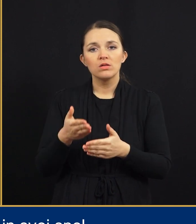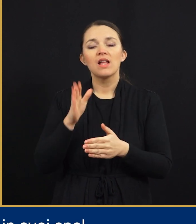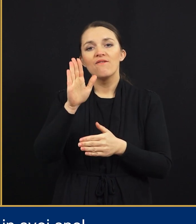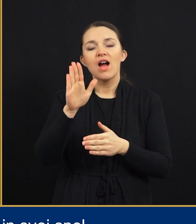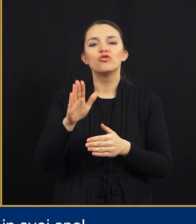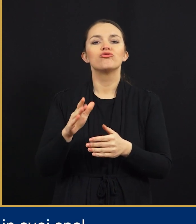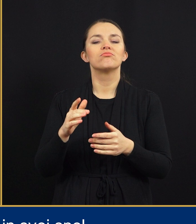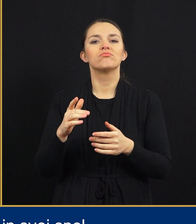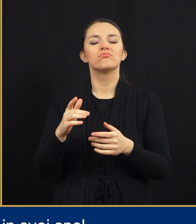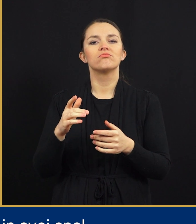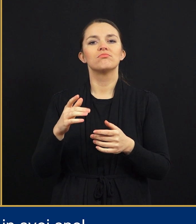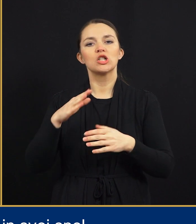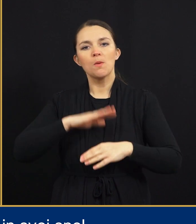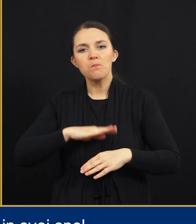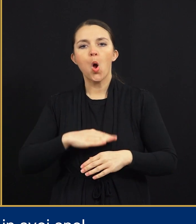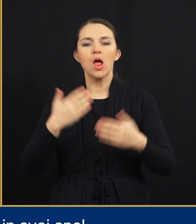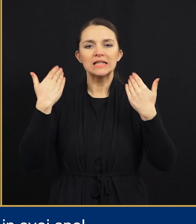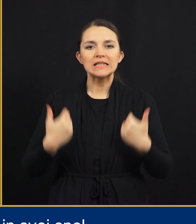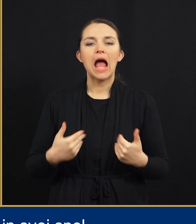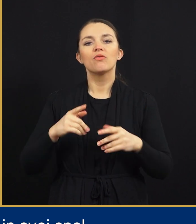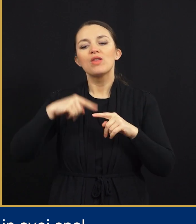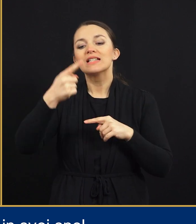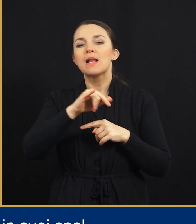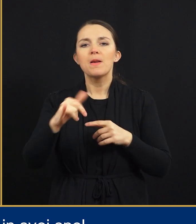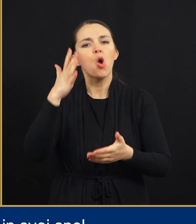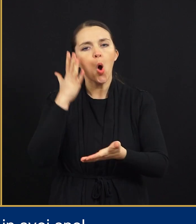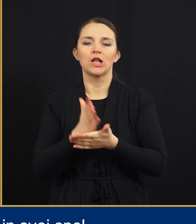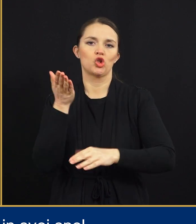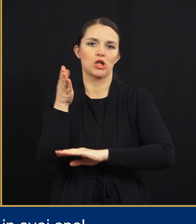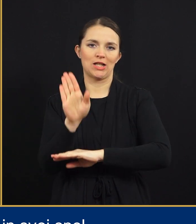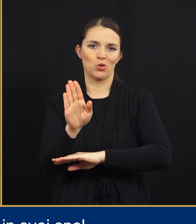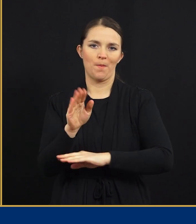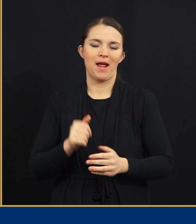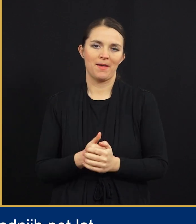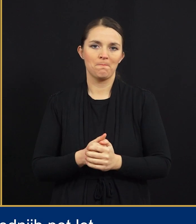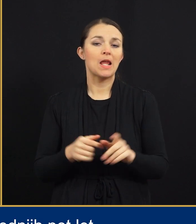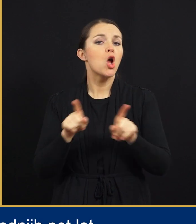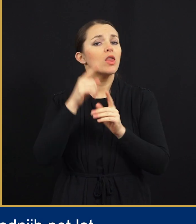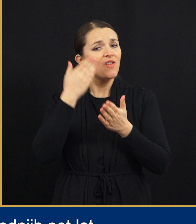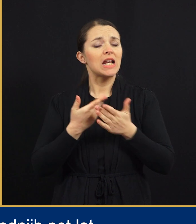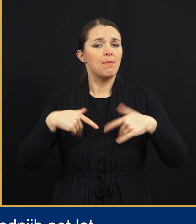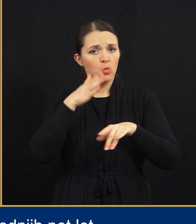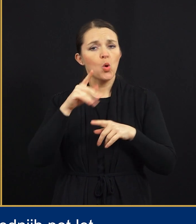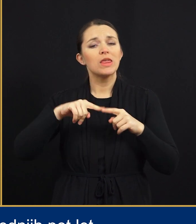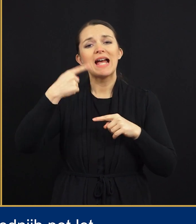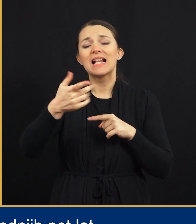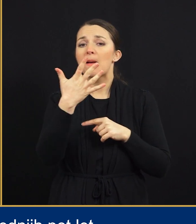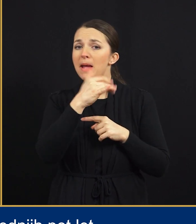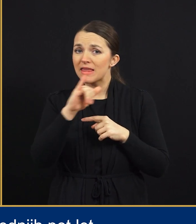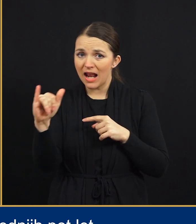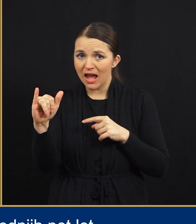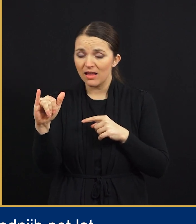svoj stan in svoj spol v naslednjem letu odlično zastopali. Tako kot verjamemo, da bo naslednjih 5